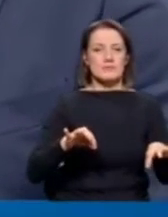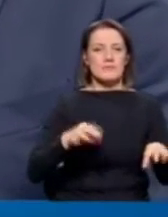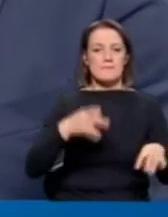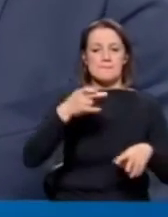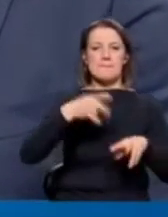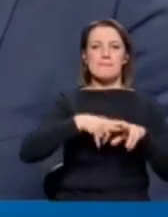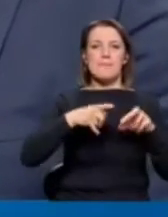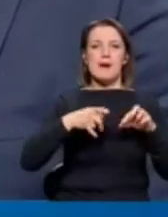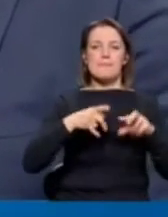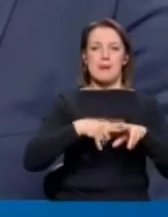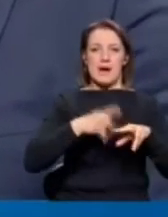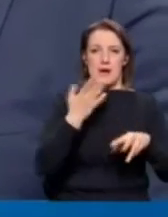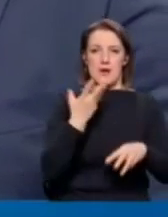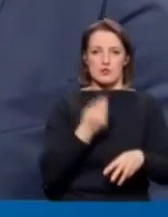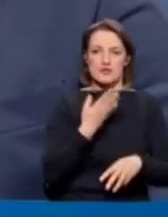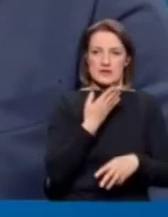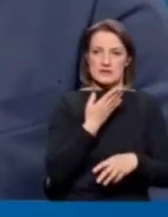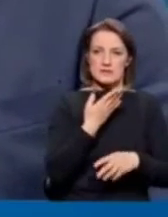olacaktı